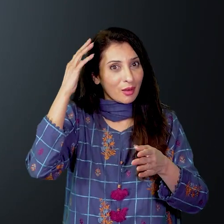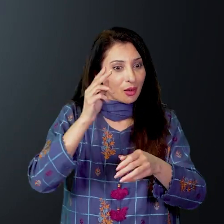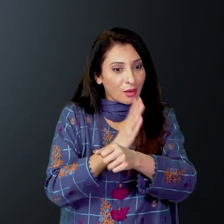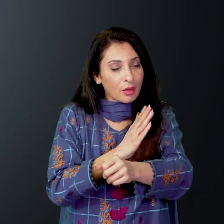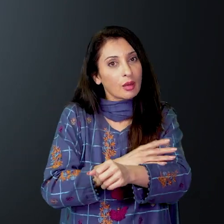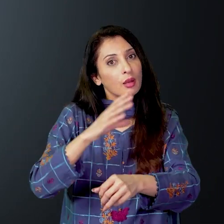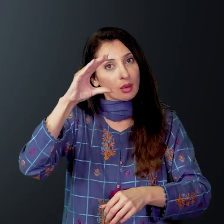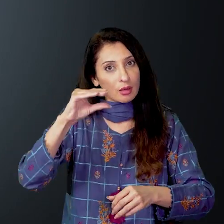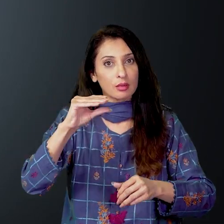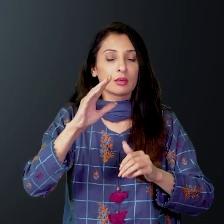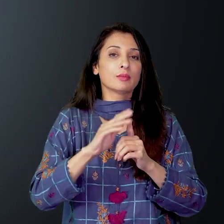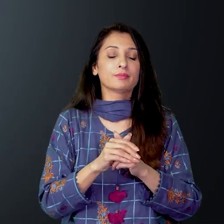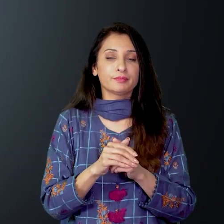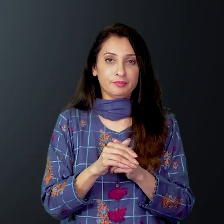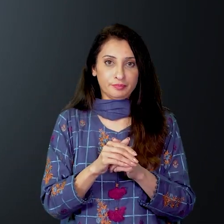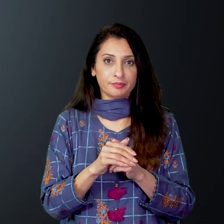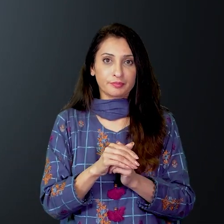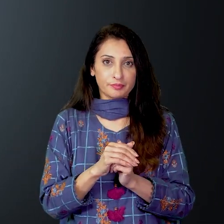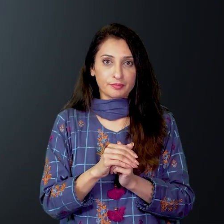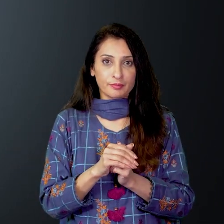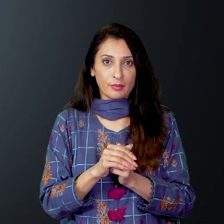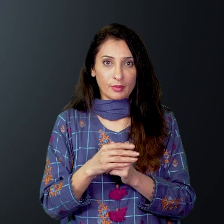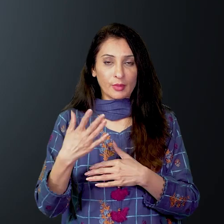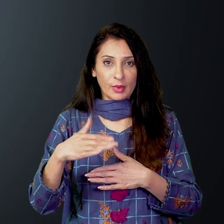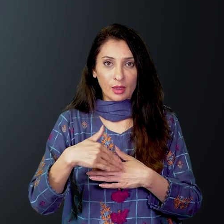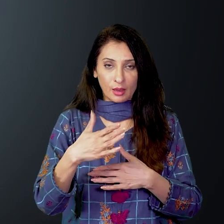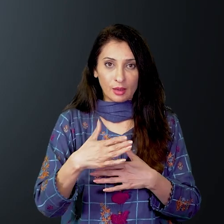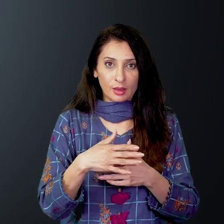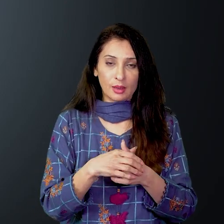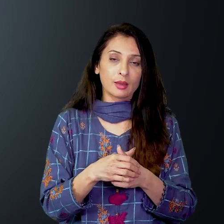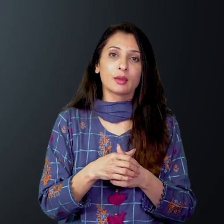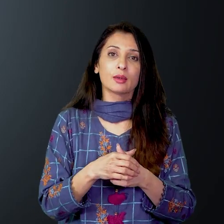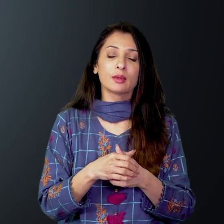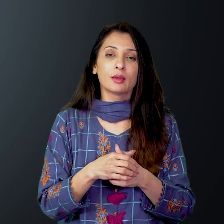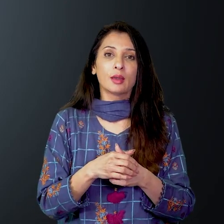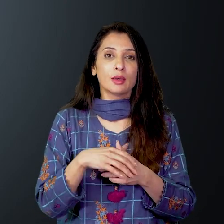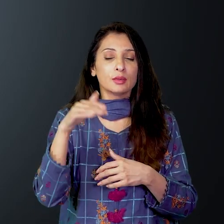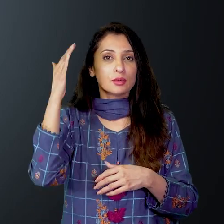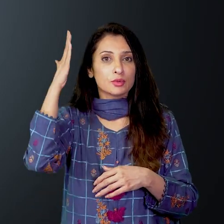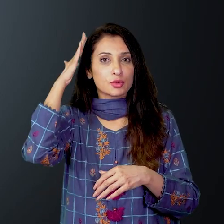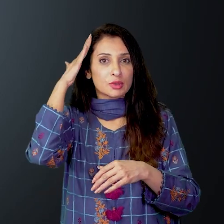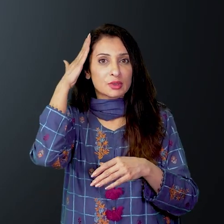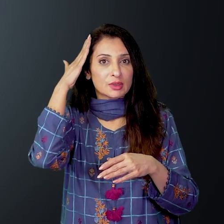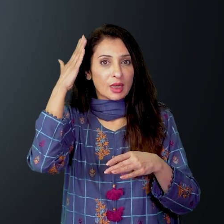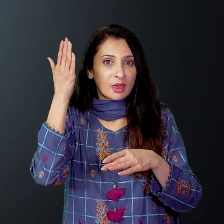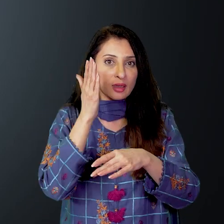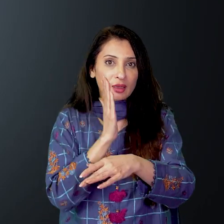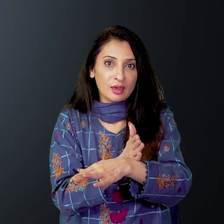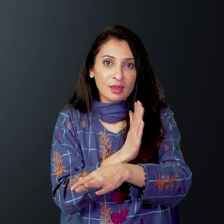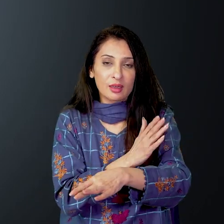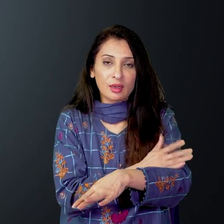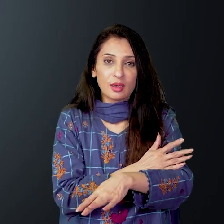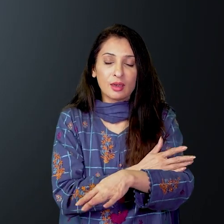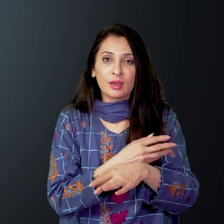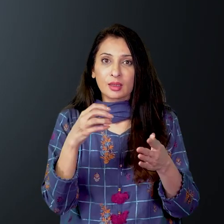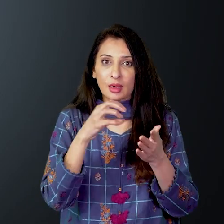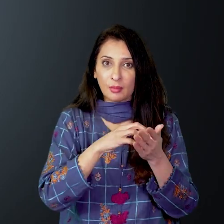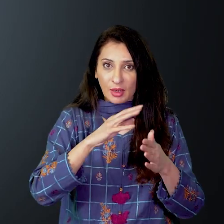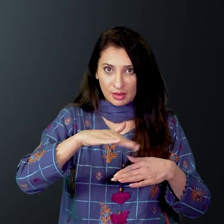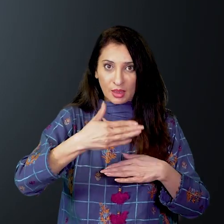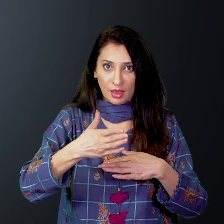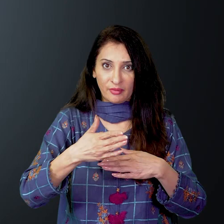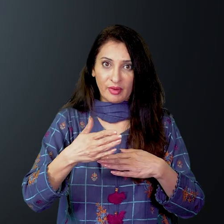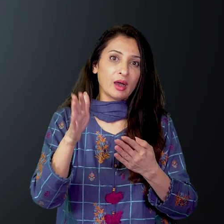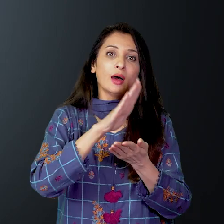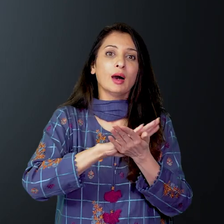से। खैर आगे चलते हैं। विद आपके जो हेड इंजरी के अलामात हैं, इसके अलावा